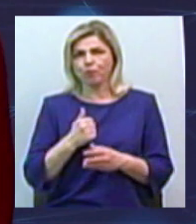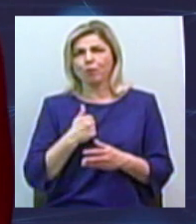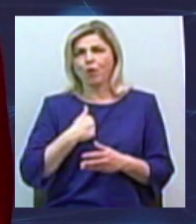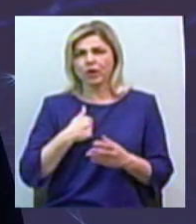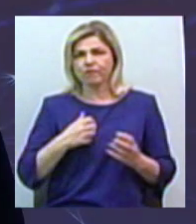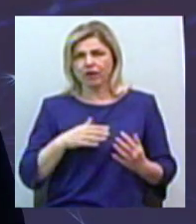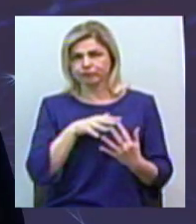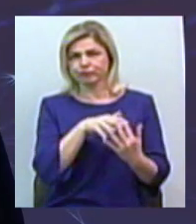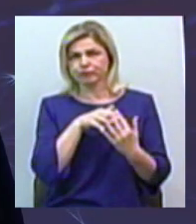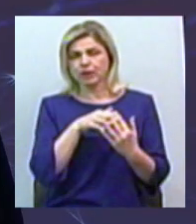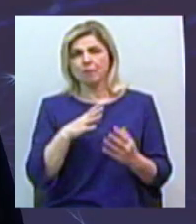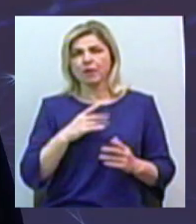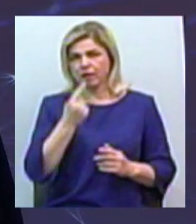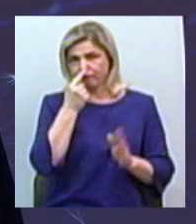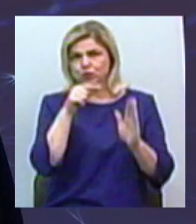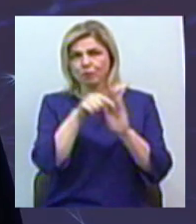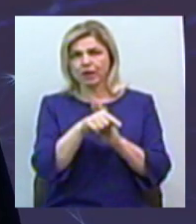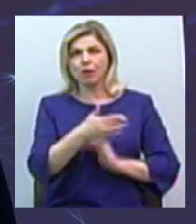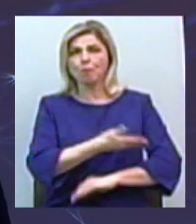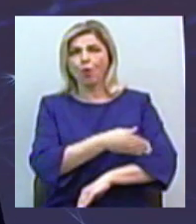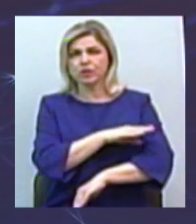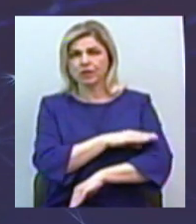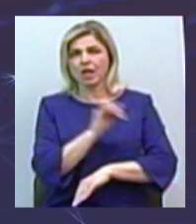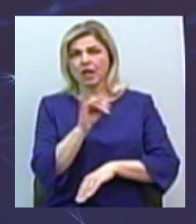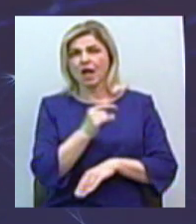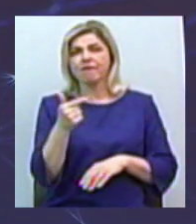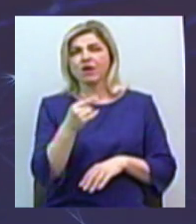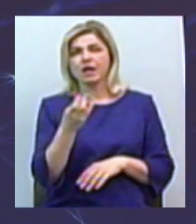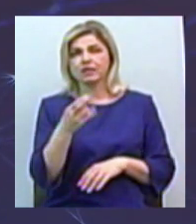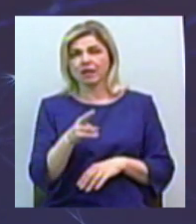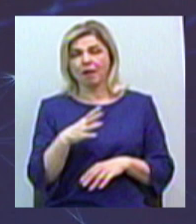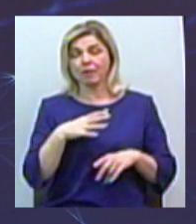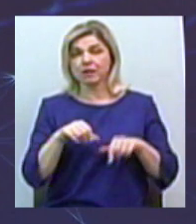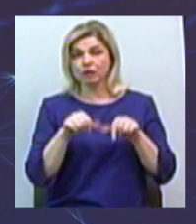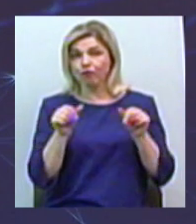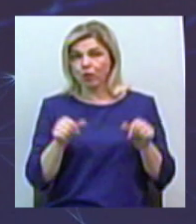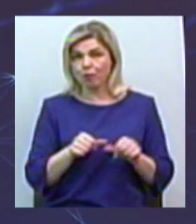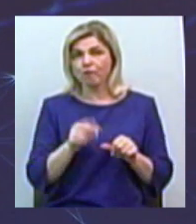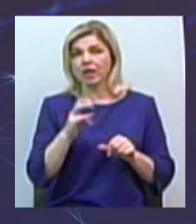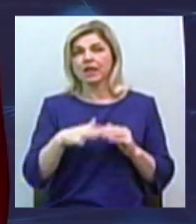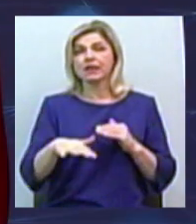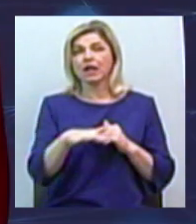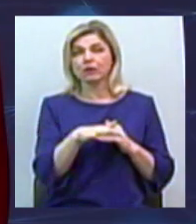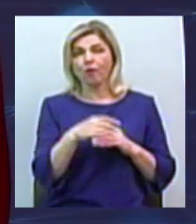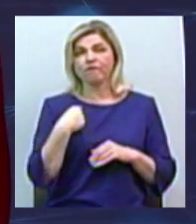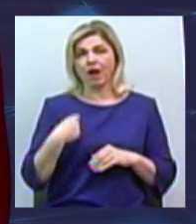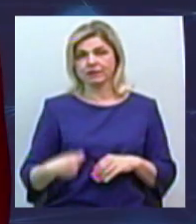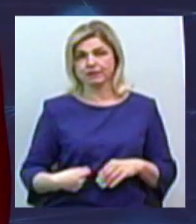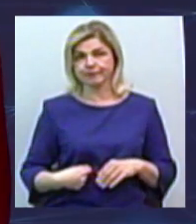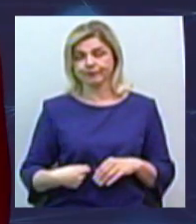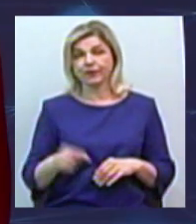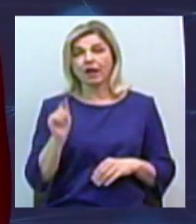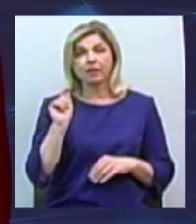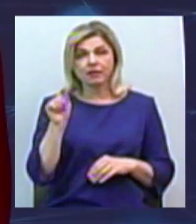вступили польські війська і, зокрема, гвардія, яка була сформована на території Франції. І